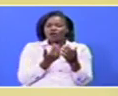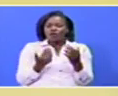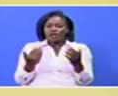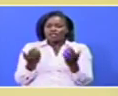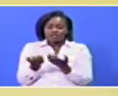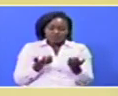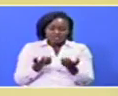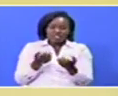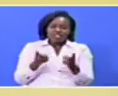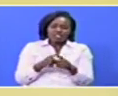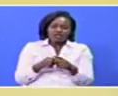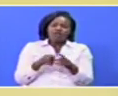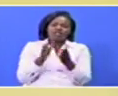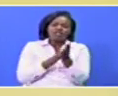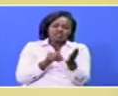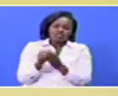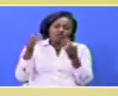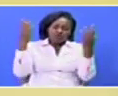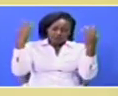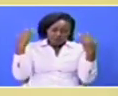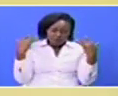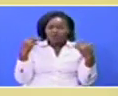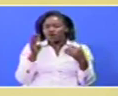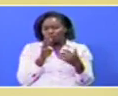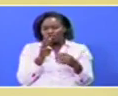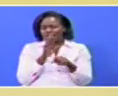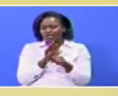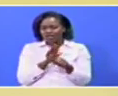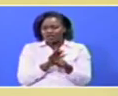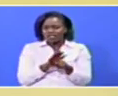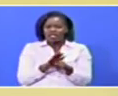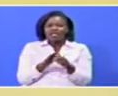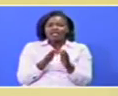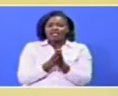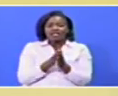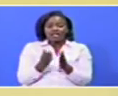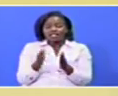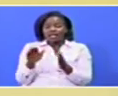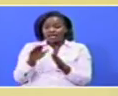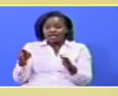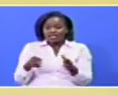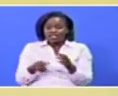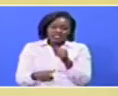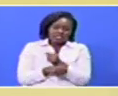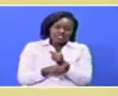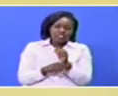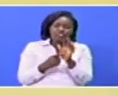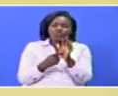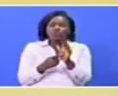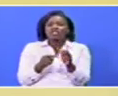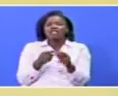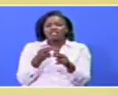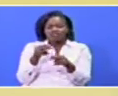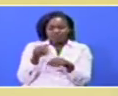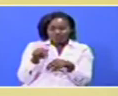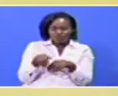biashara pia zikiharibiwa na mvua hiyo. Sehemu vile vile kama za Kitui pia athari kadhaa zimeweza kuripotiwa usiku